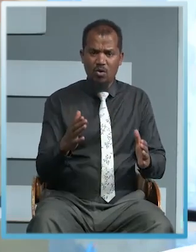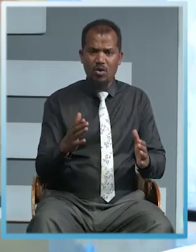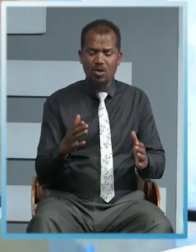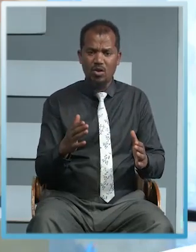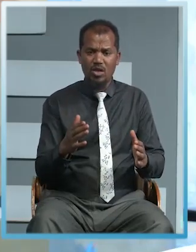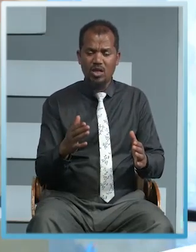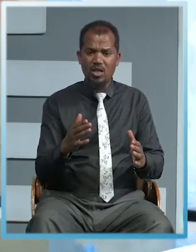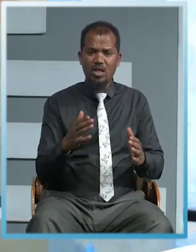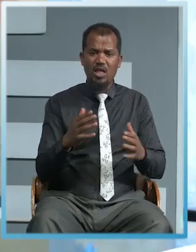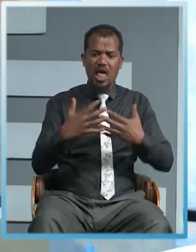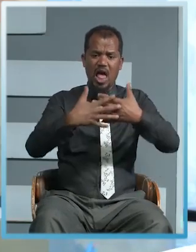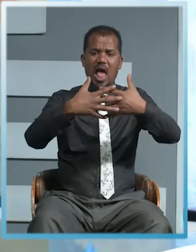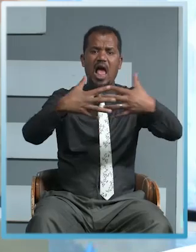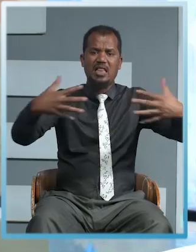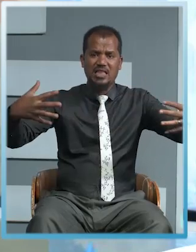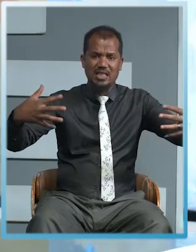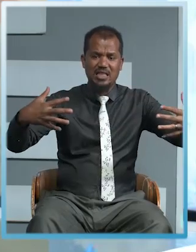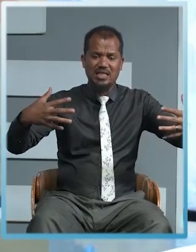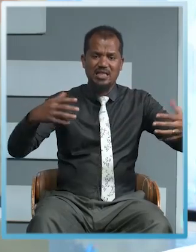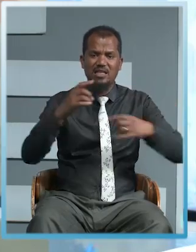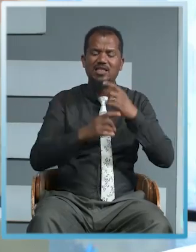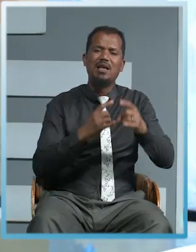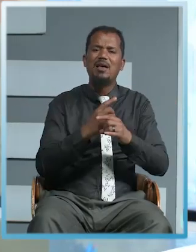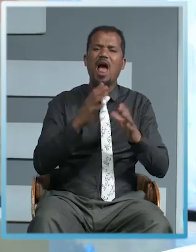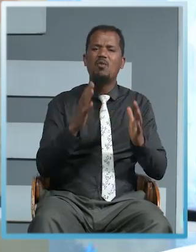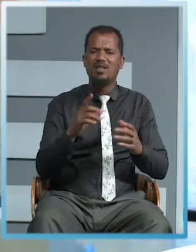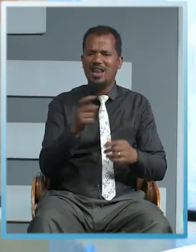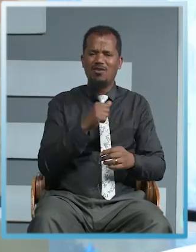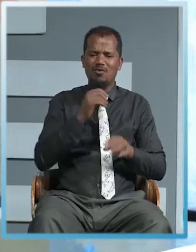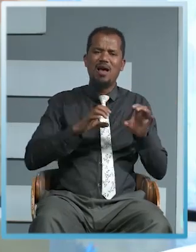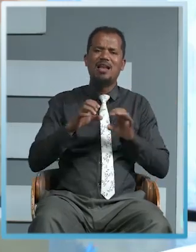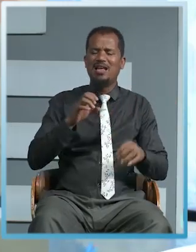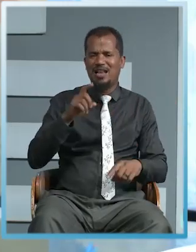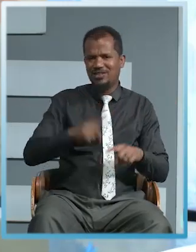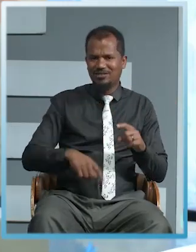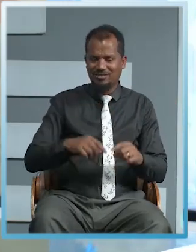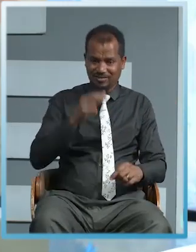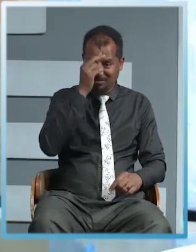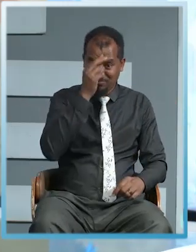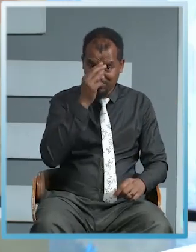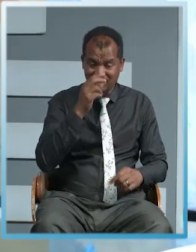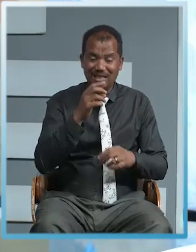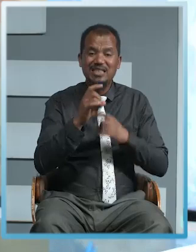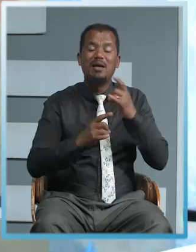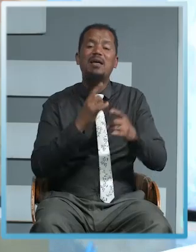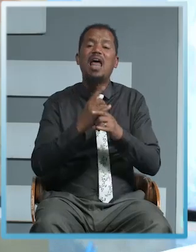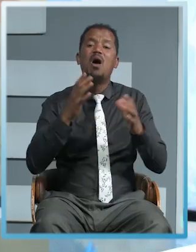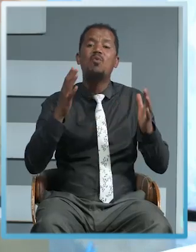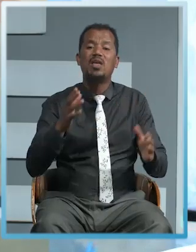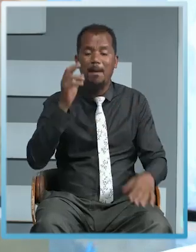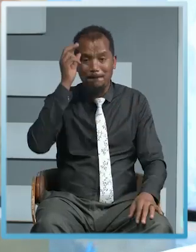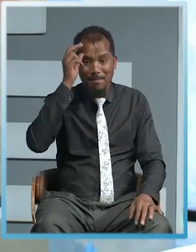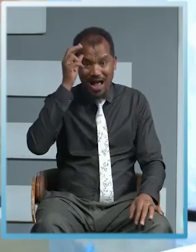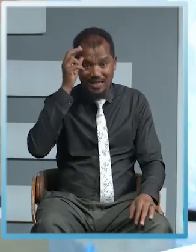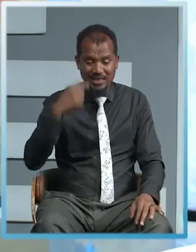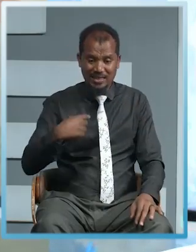አጥርልን አጥረን ዘመናዊ እንዳንሆን ልናረጋ አንችልም። ብልጣቱ የትላይ ነው? ዘመናዊነትን ከኛ